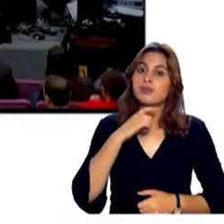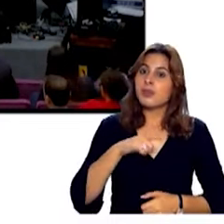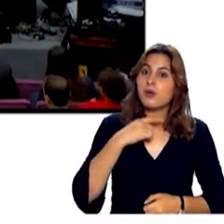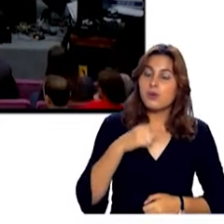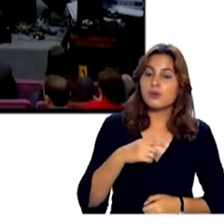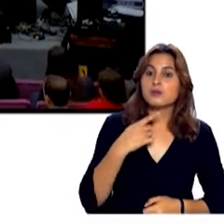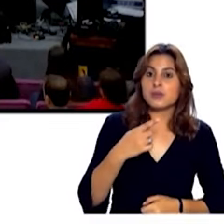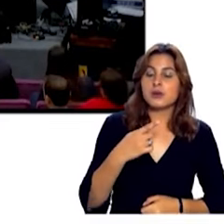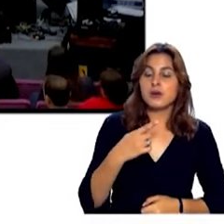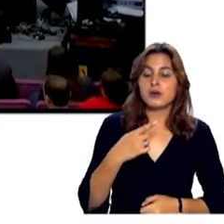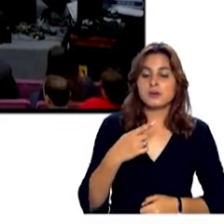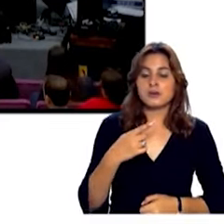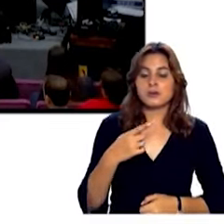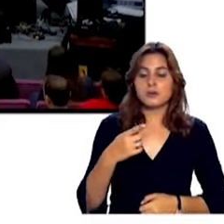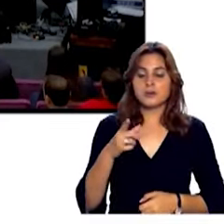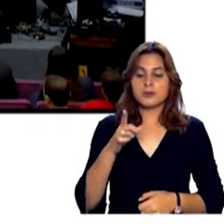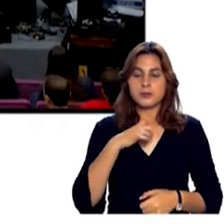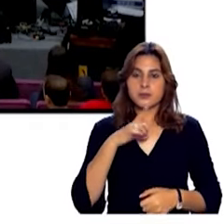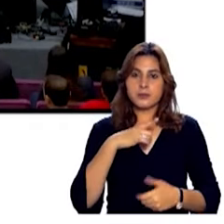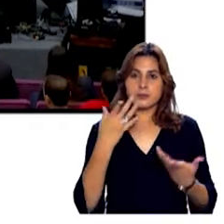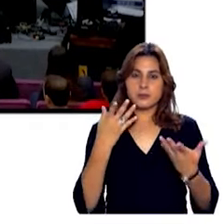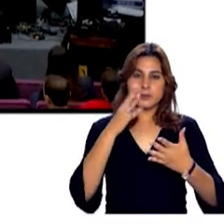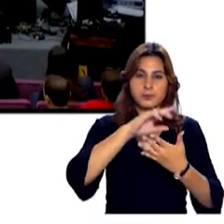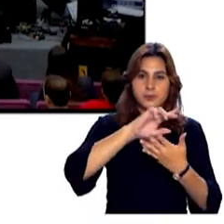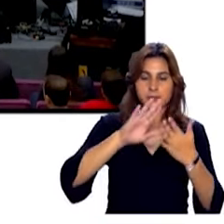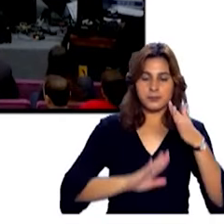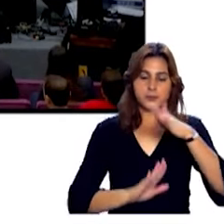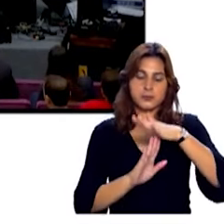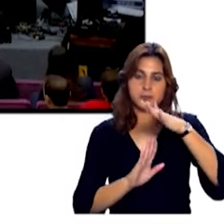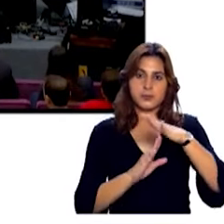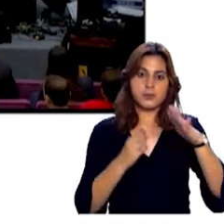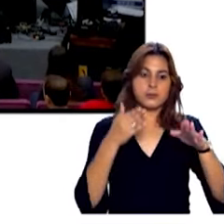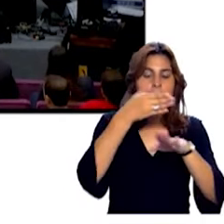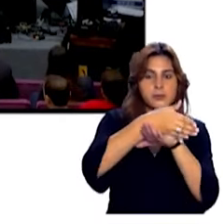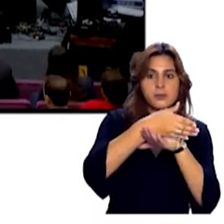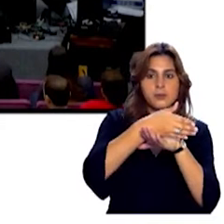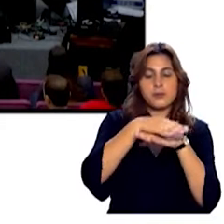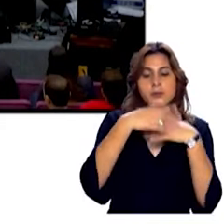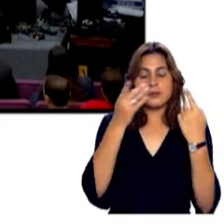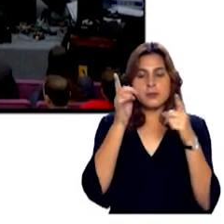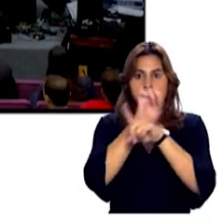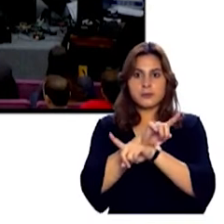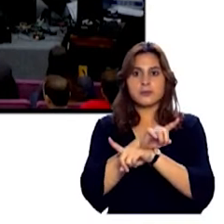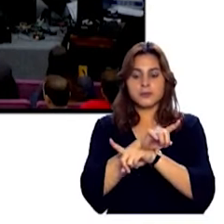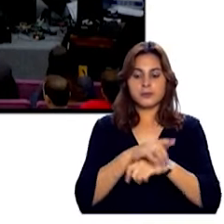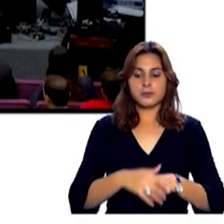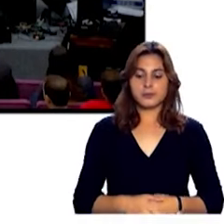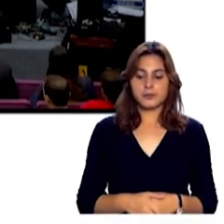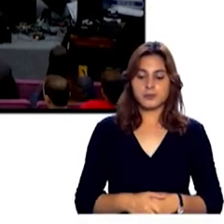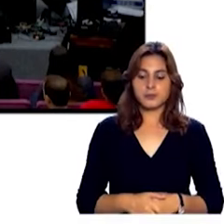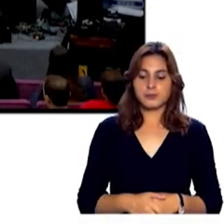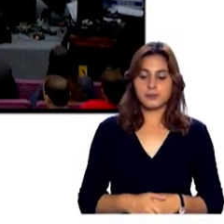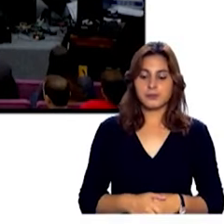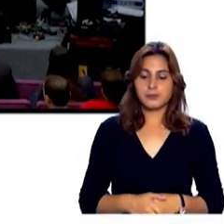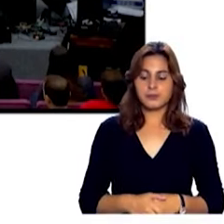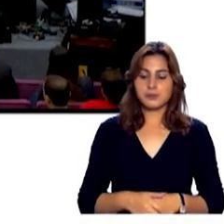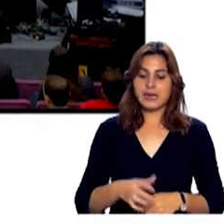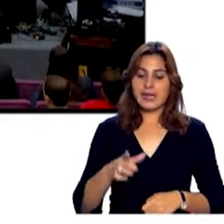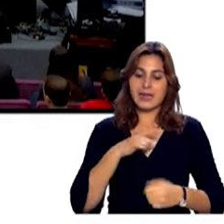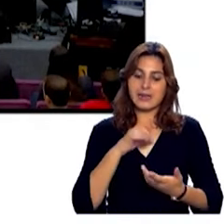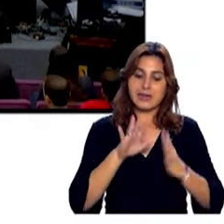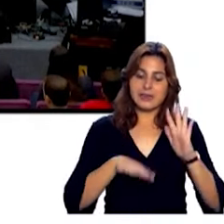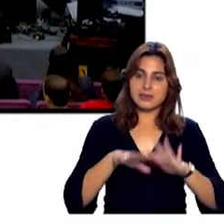limitare cio l'accesso a controversie che partono da un certo valore in poi per sarebbe incompatibil con l'articolo